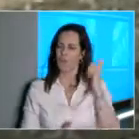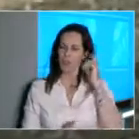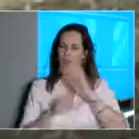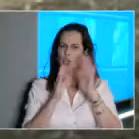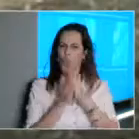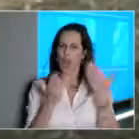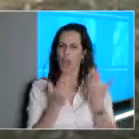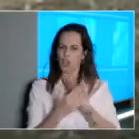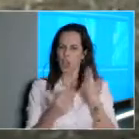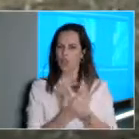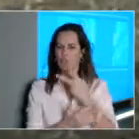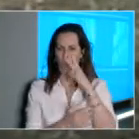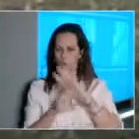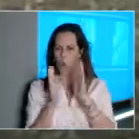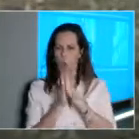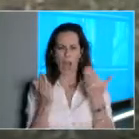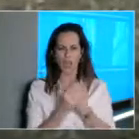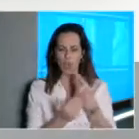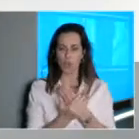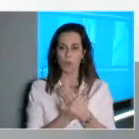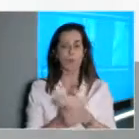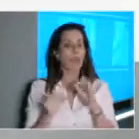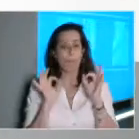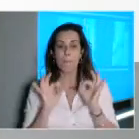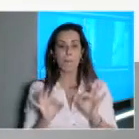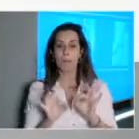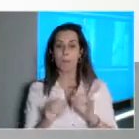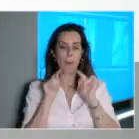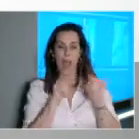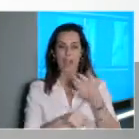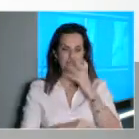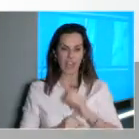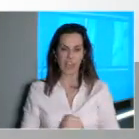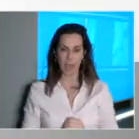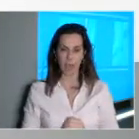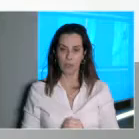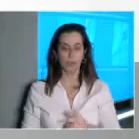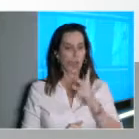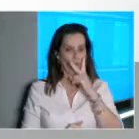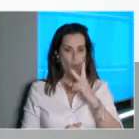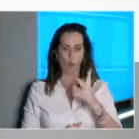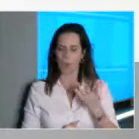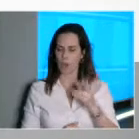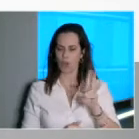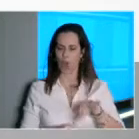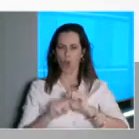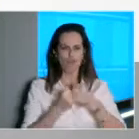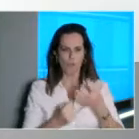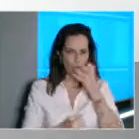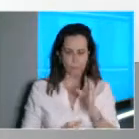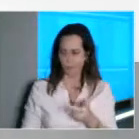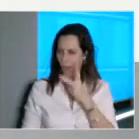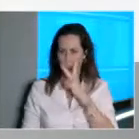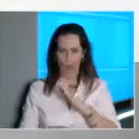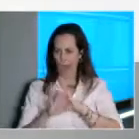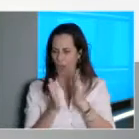את כל הפרסומים, ורואה את כל הכותרות, ובאמת מגיע לדבריה, ורואה את התשתיות שבורות,